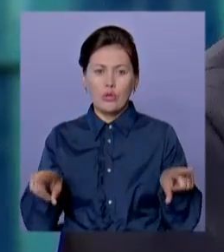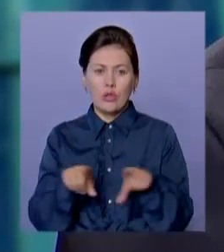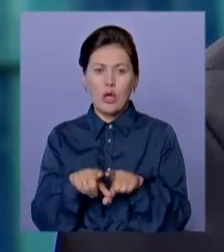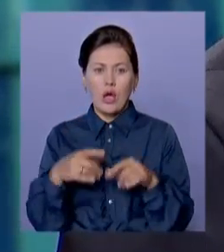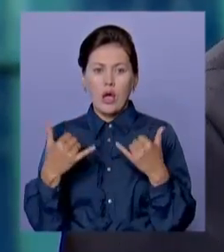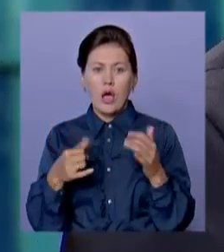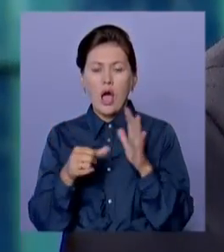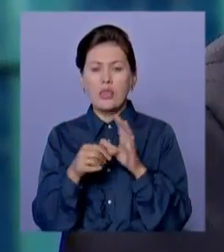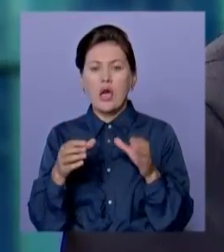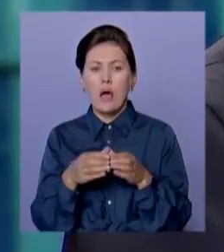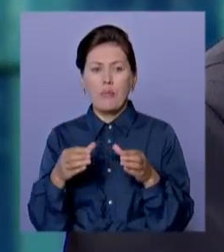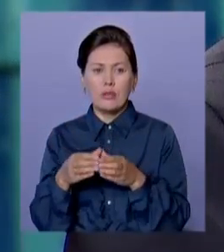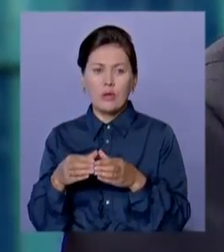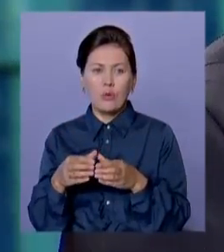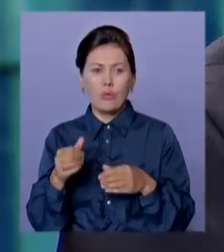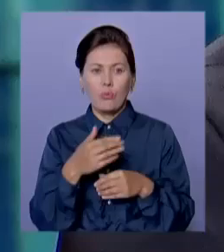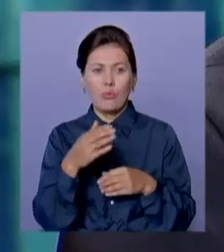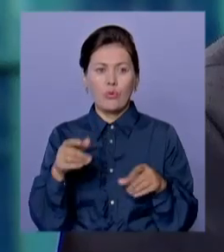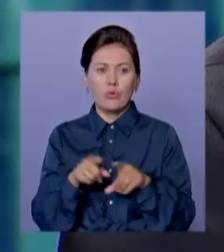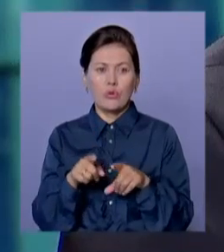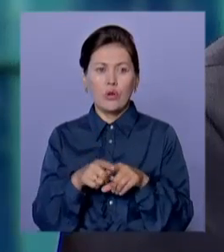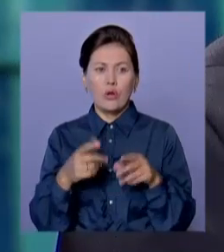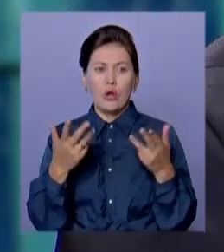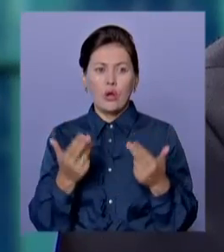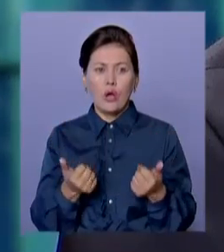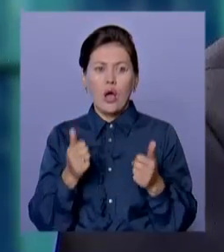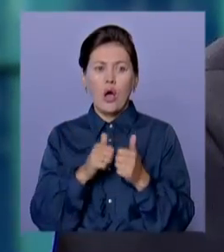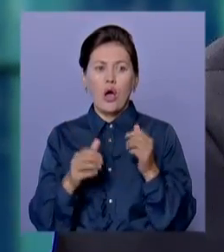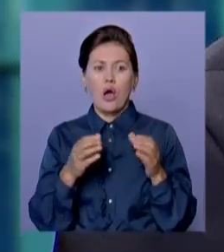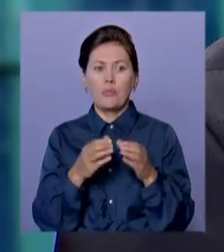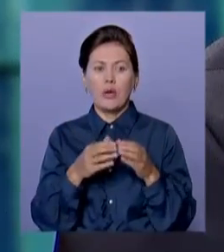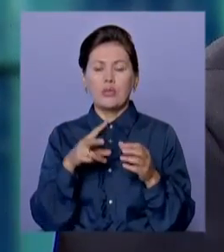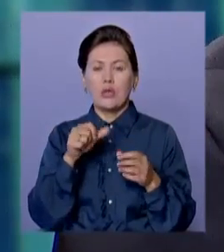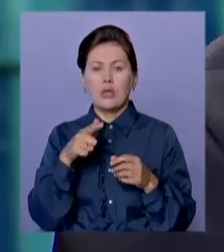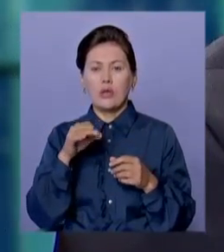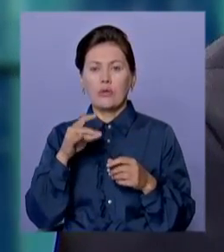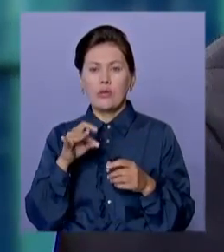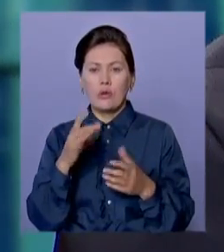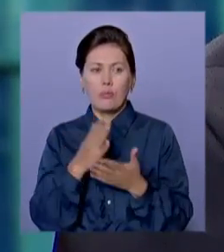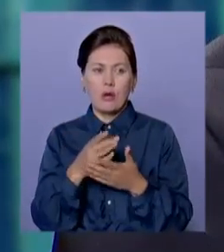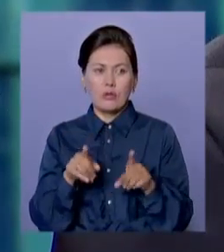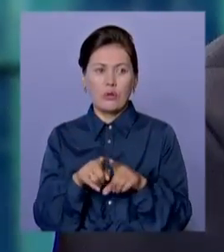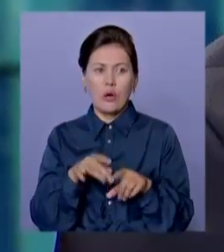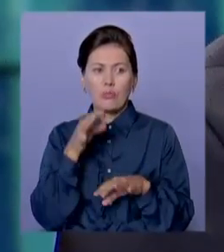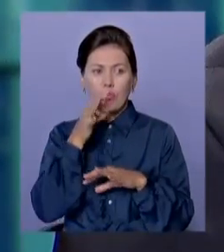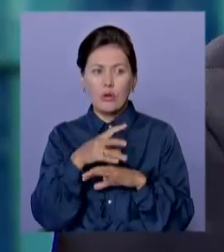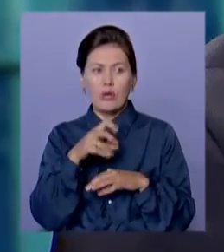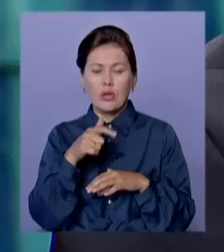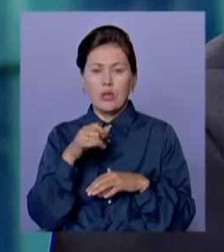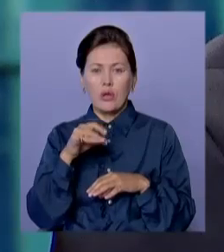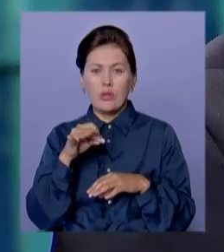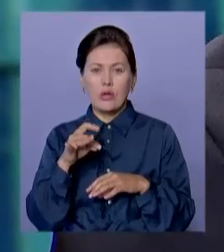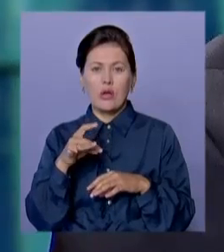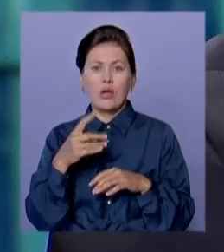қазір 6 команда, оның әрине, каждый командада легионер бар деп айтып отырмыз. Сол легионердің